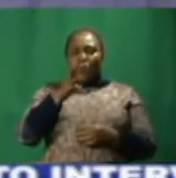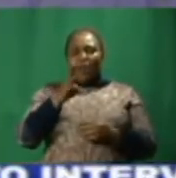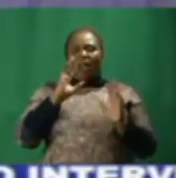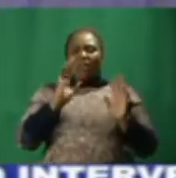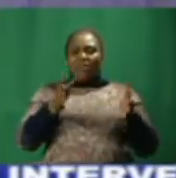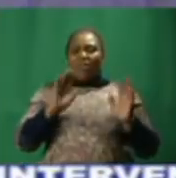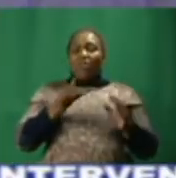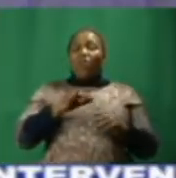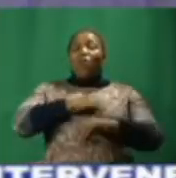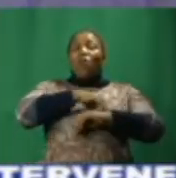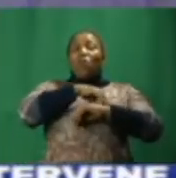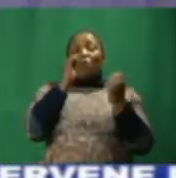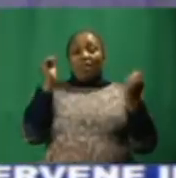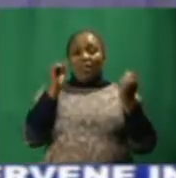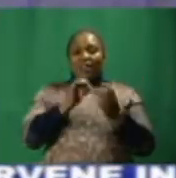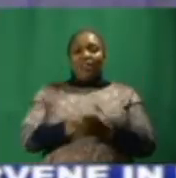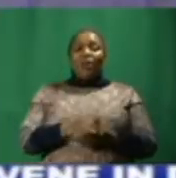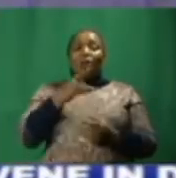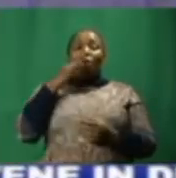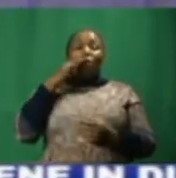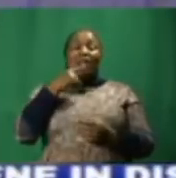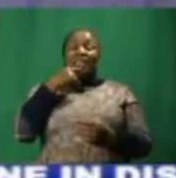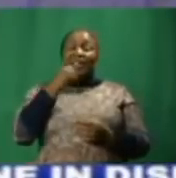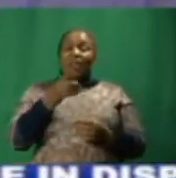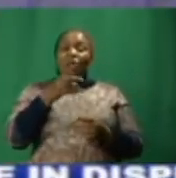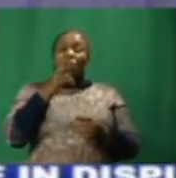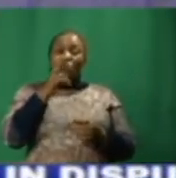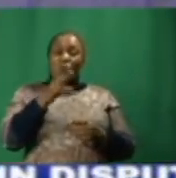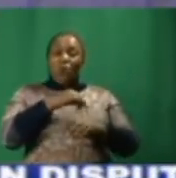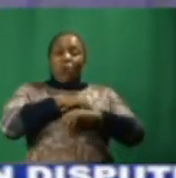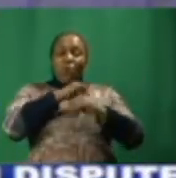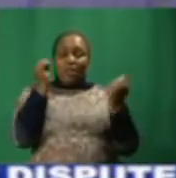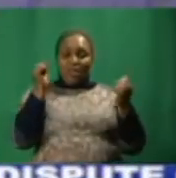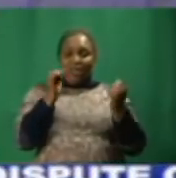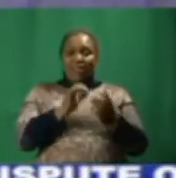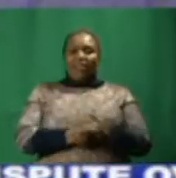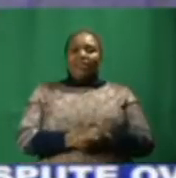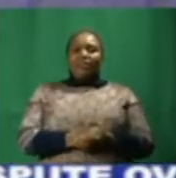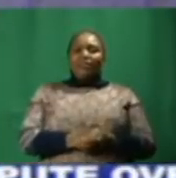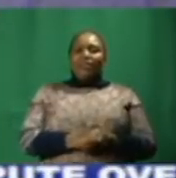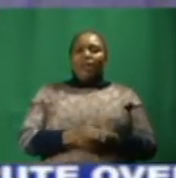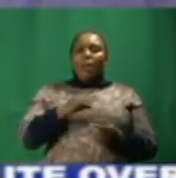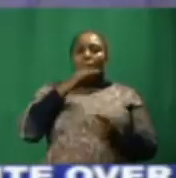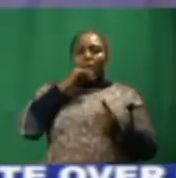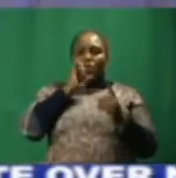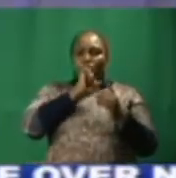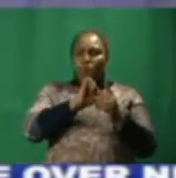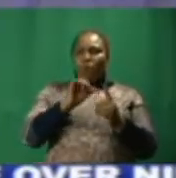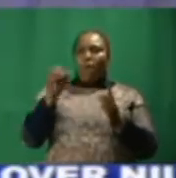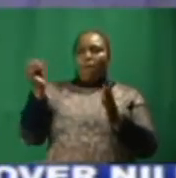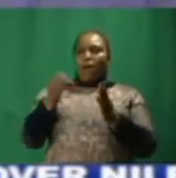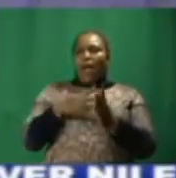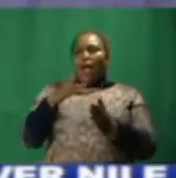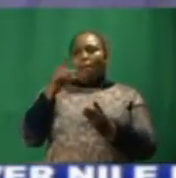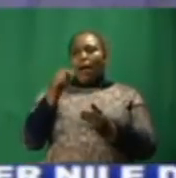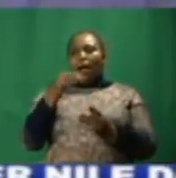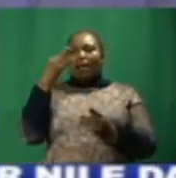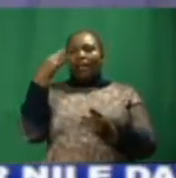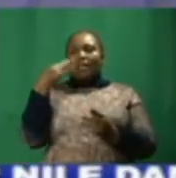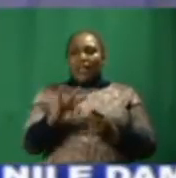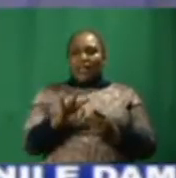emva kwaloko nase bakutshela ukuthi ukuwinile lokho bese ke sebayakuthumba ekuthenini ufake imali lengaka 30